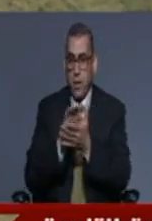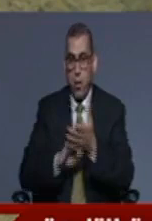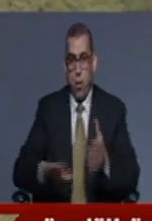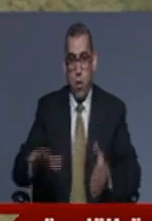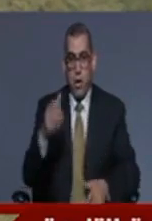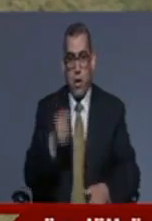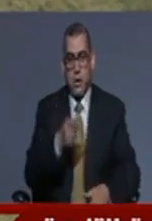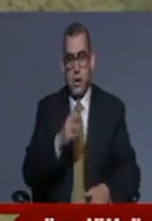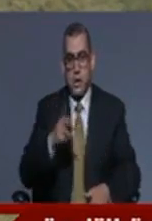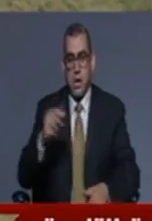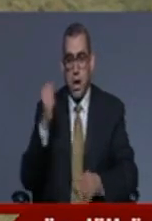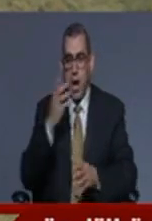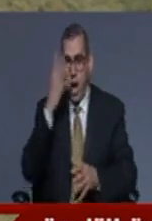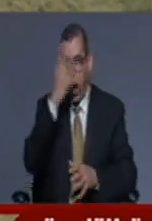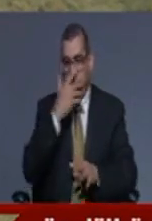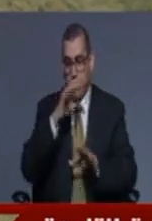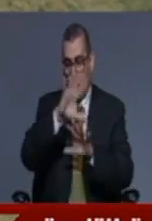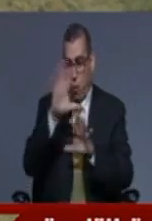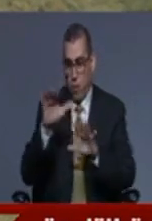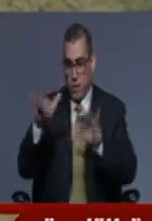أرجاء القارة،